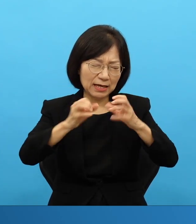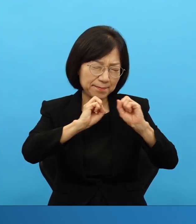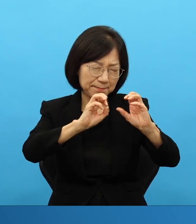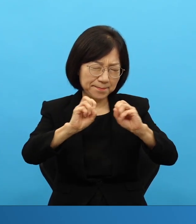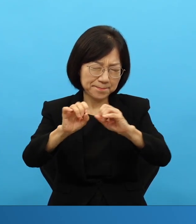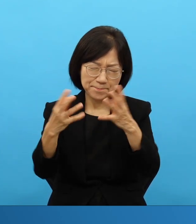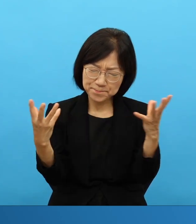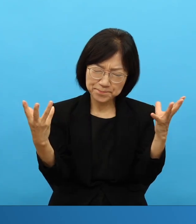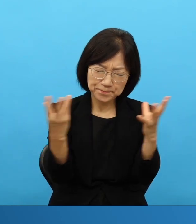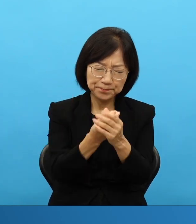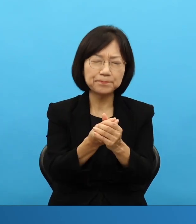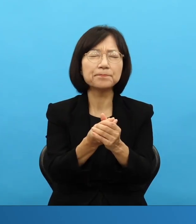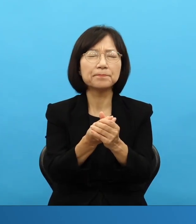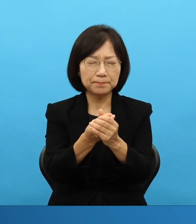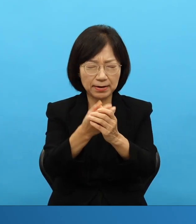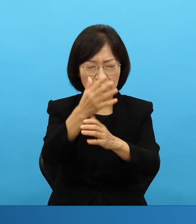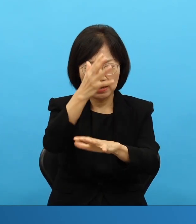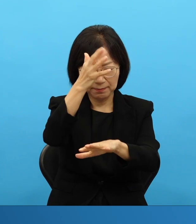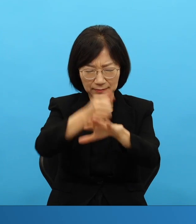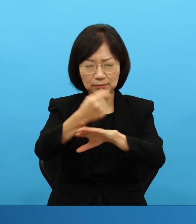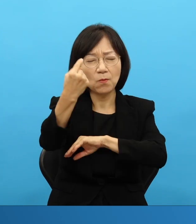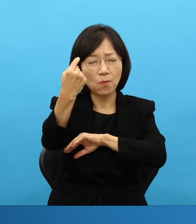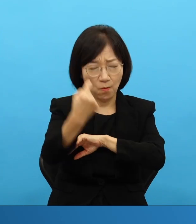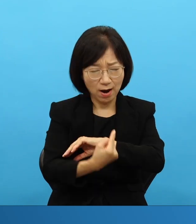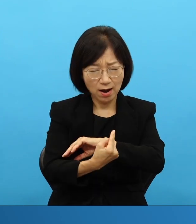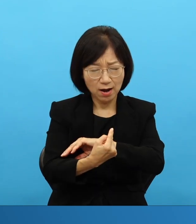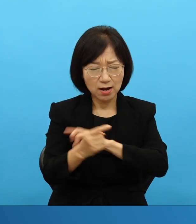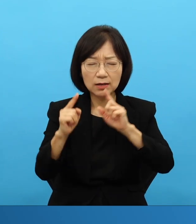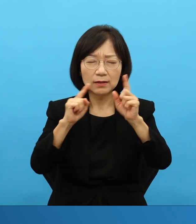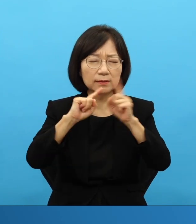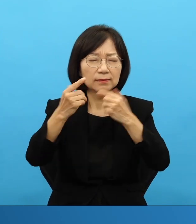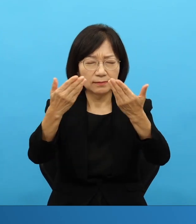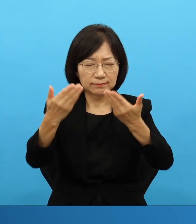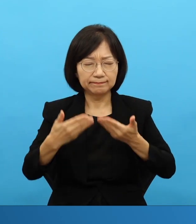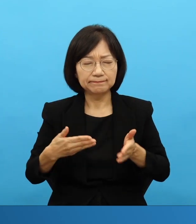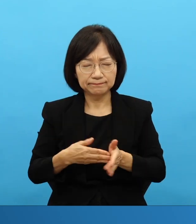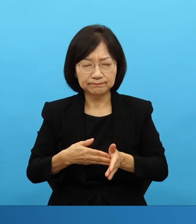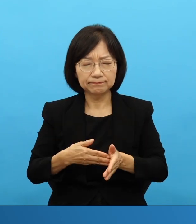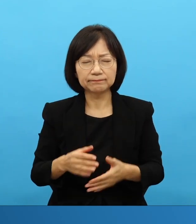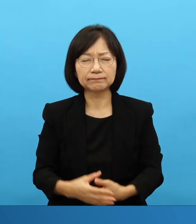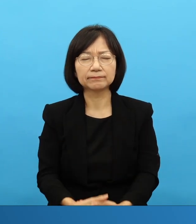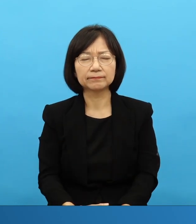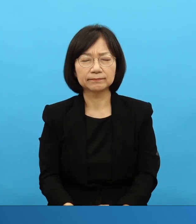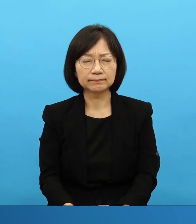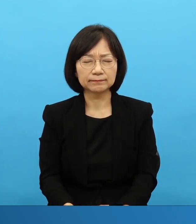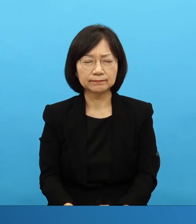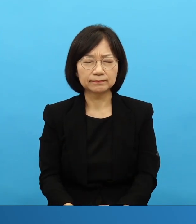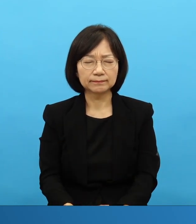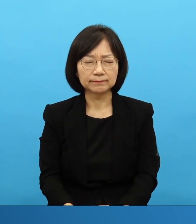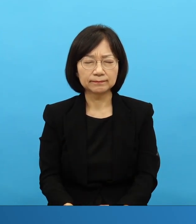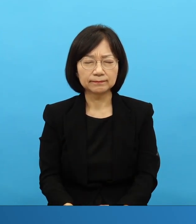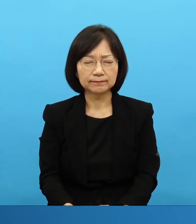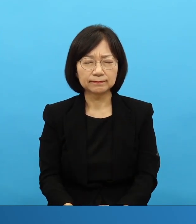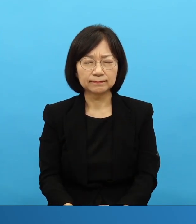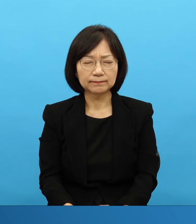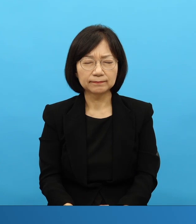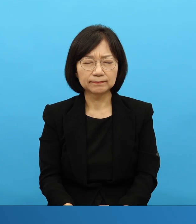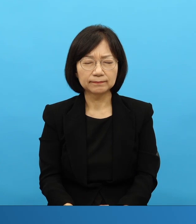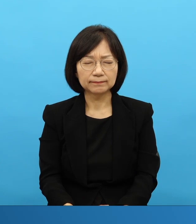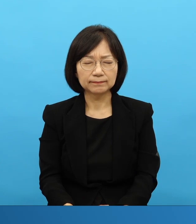for the grace of your salvation. 영원한 멸망 가운데 그리스도께서 십자가에서 다 이루시고